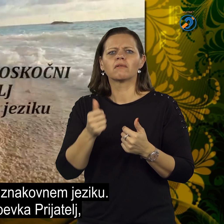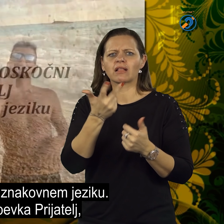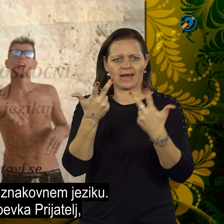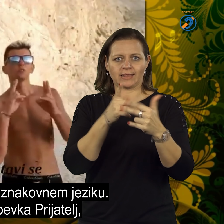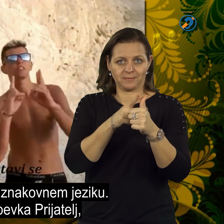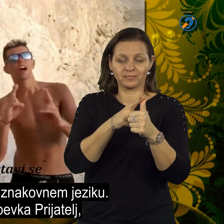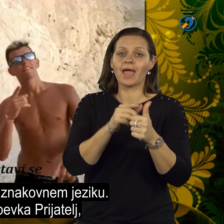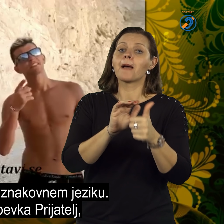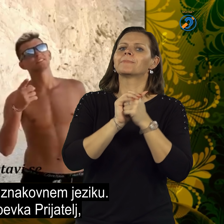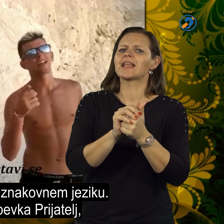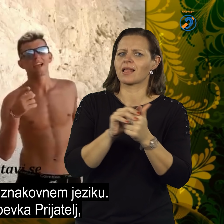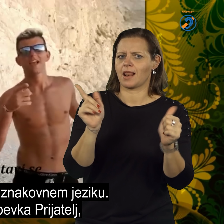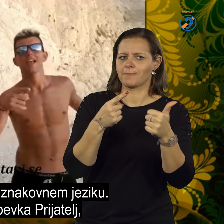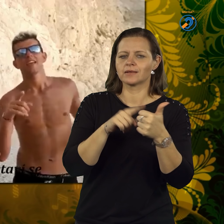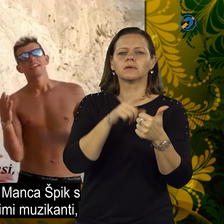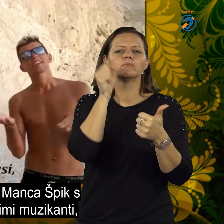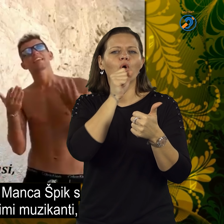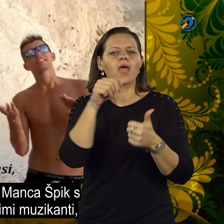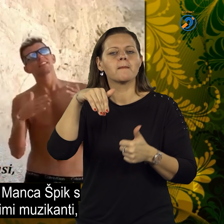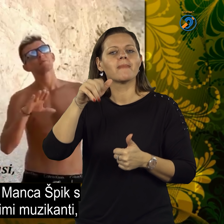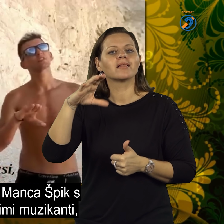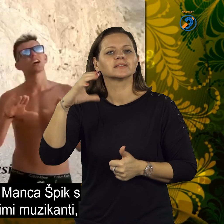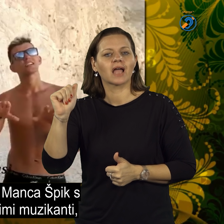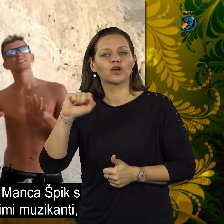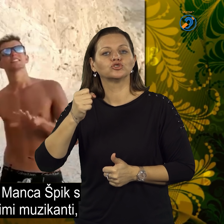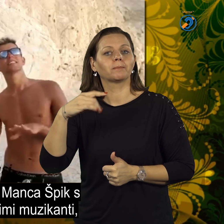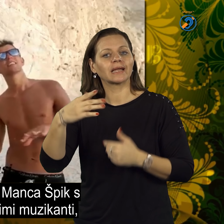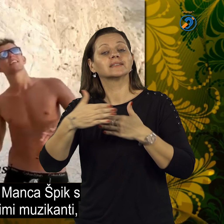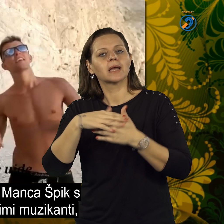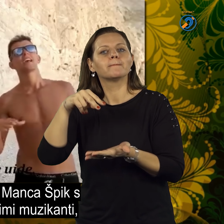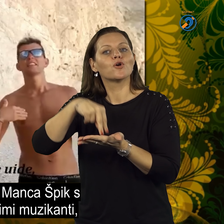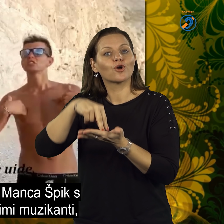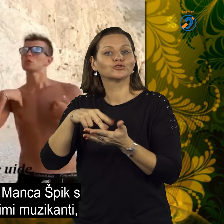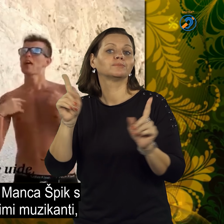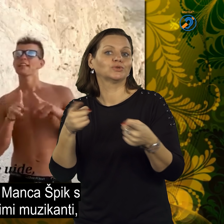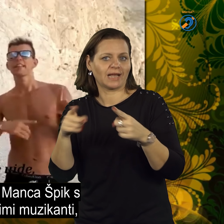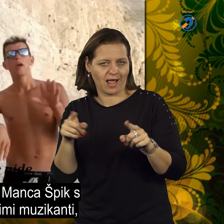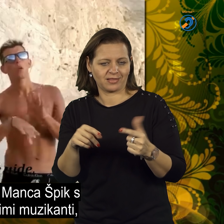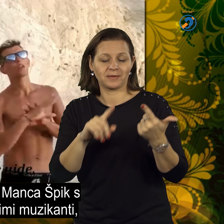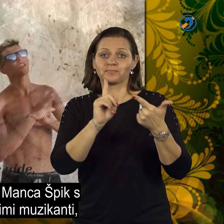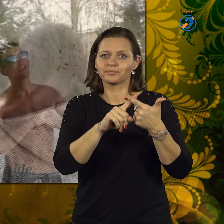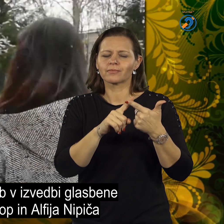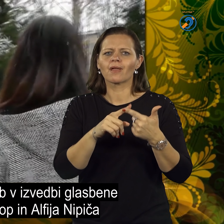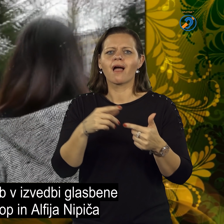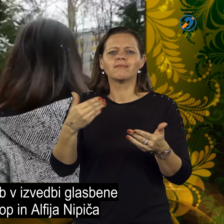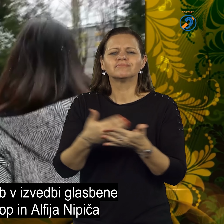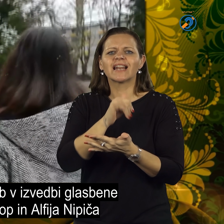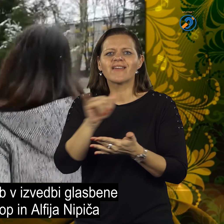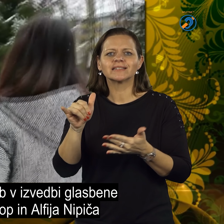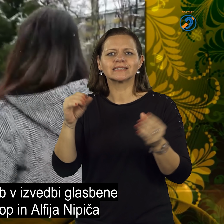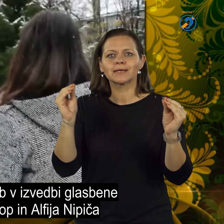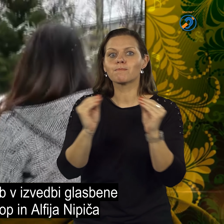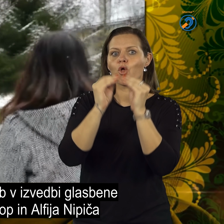To so popevka Prijatelj, ki jo poje Manca Špik s poskočnimi muzikanti, silvestrski